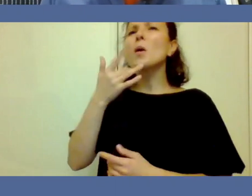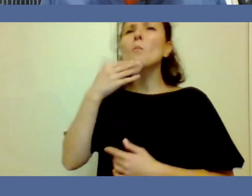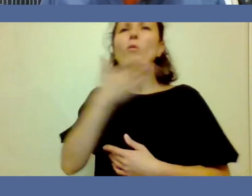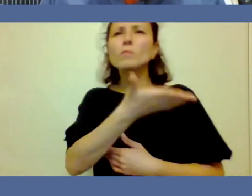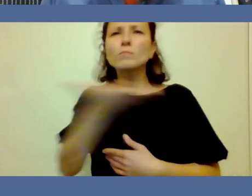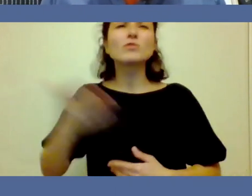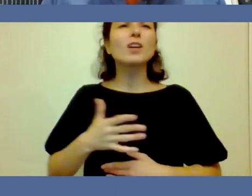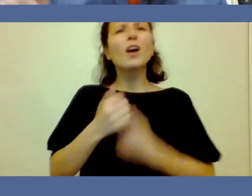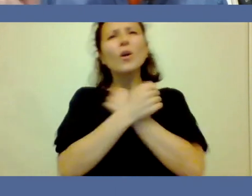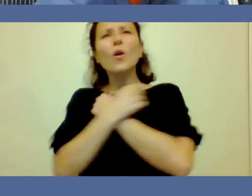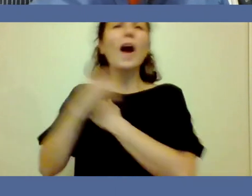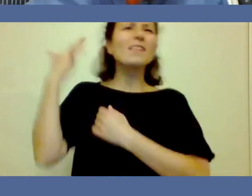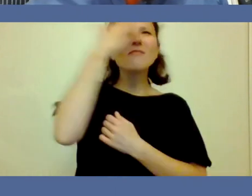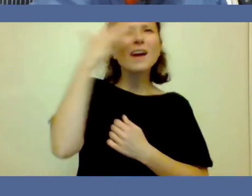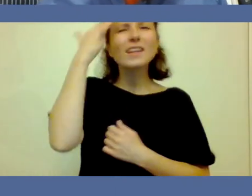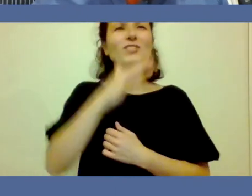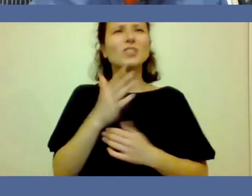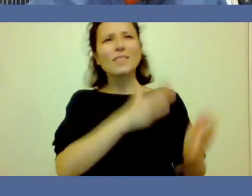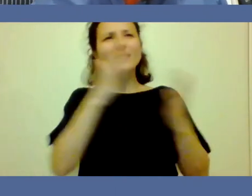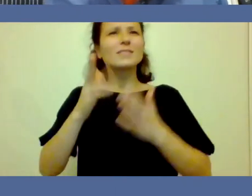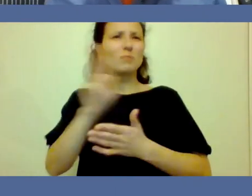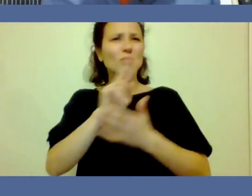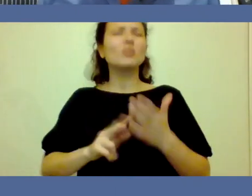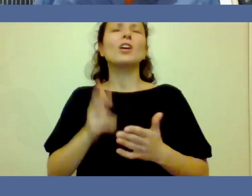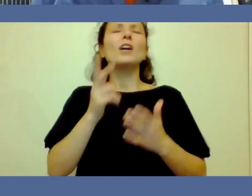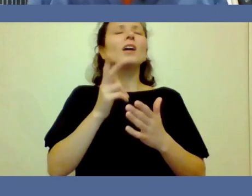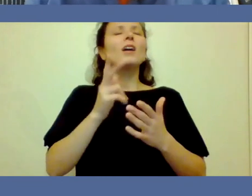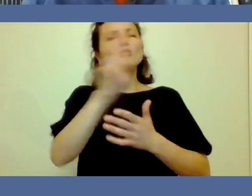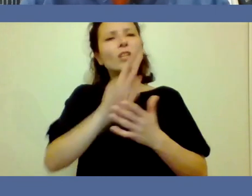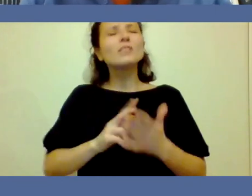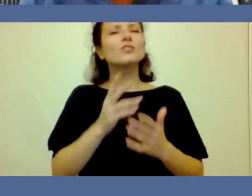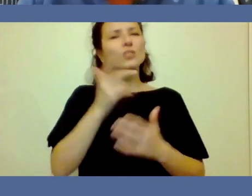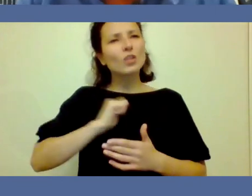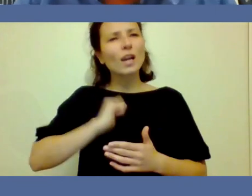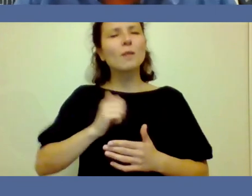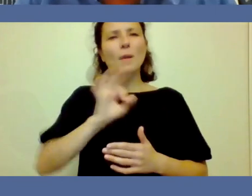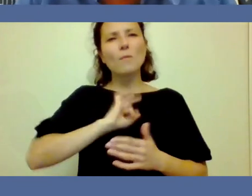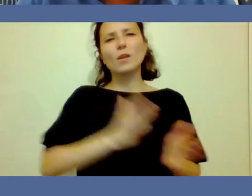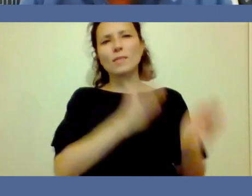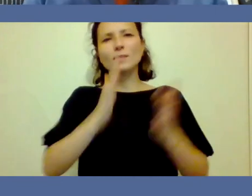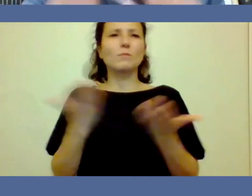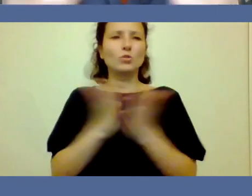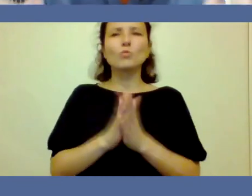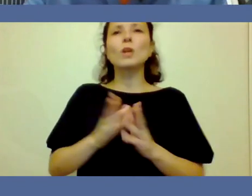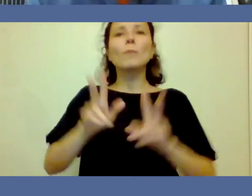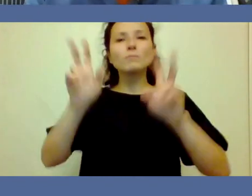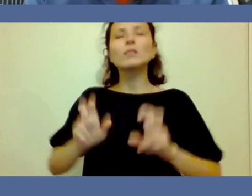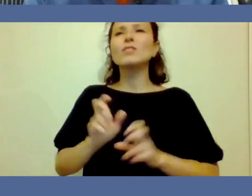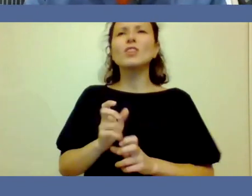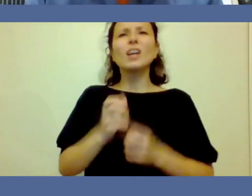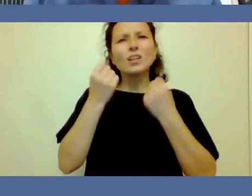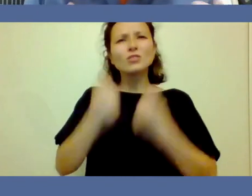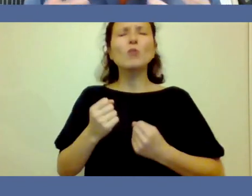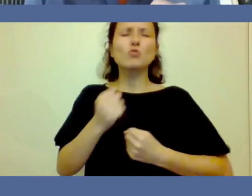czekają na kolejne moje książki, tu daję 3 kropki, potem inny cytat, coraz trudniej napisać kolejną książkę. Ja chcę, żeby to była puenta